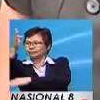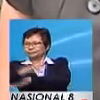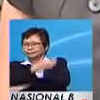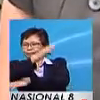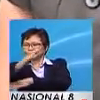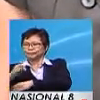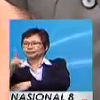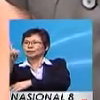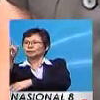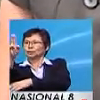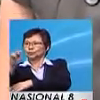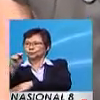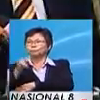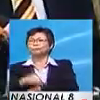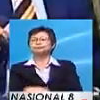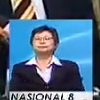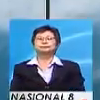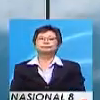undangan